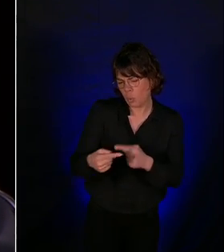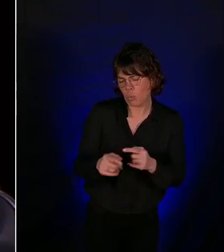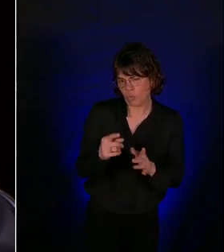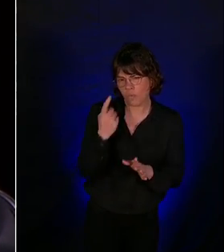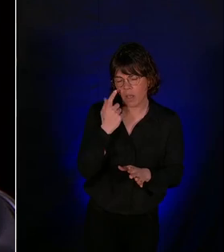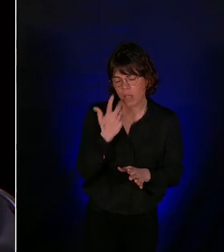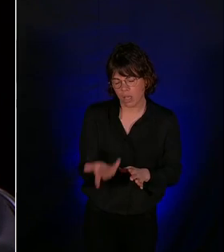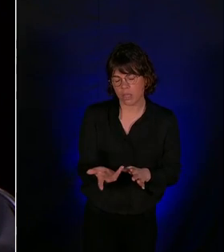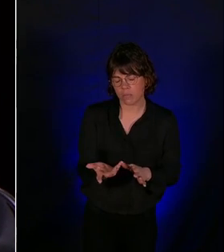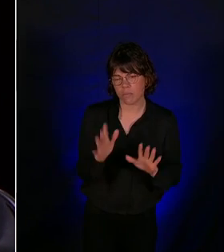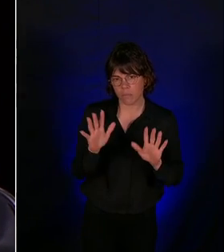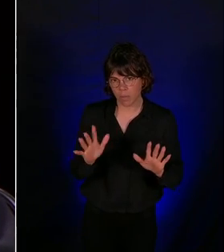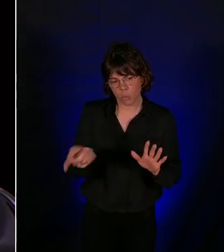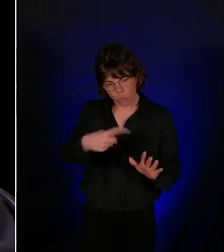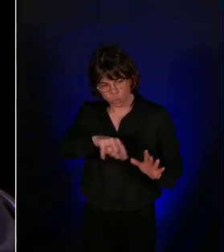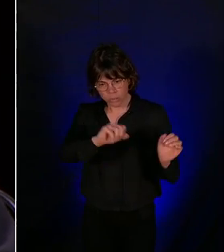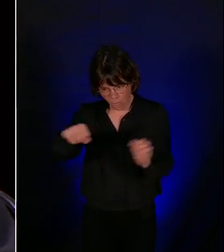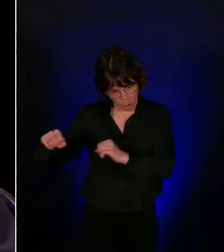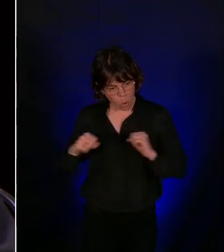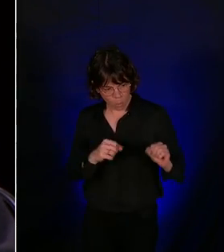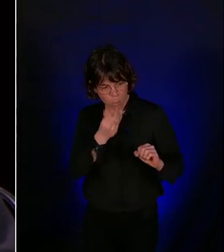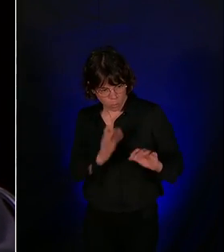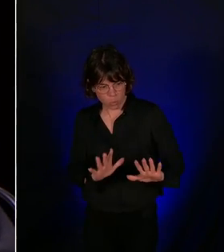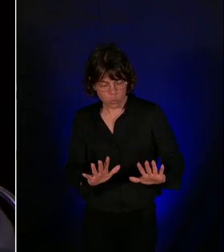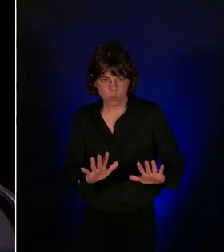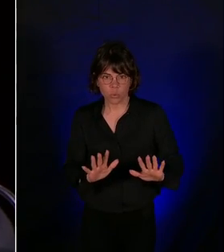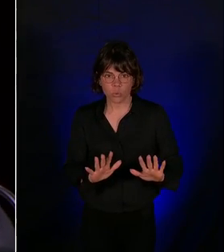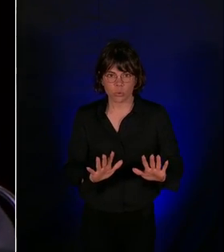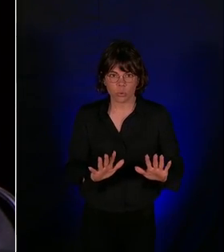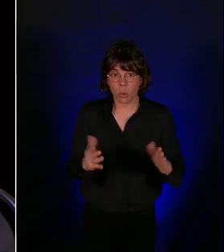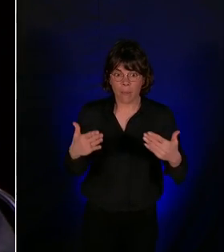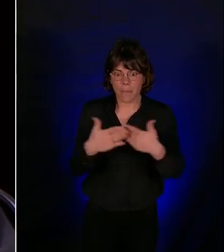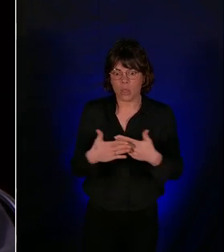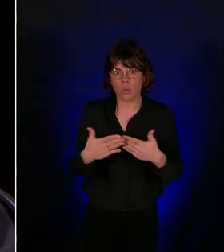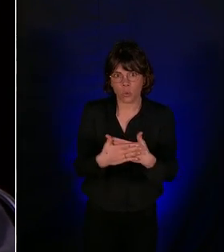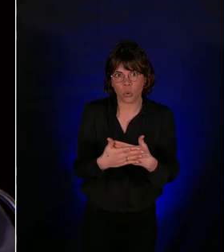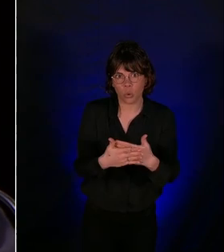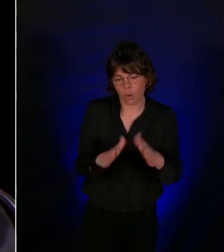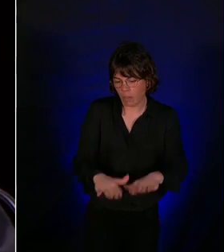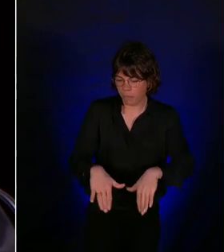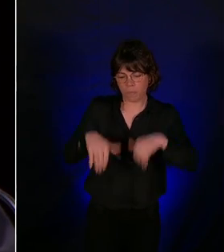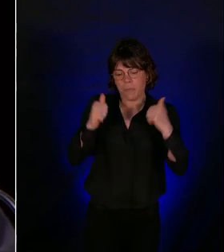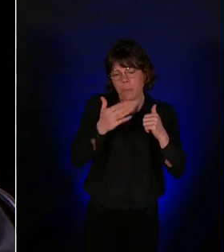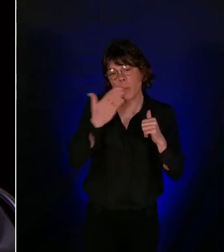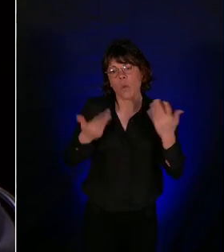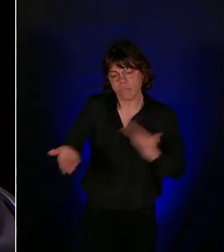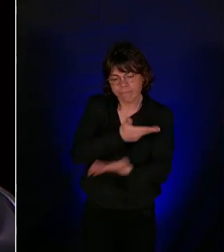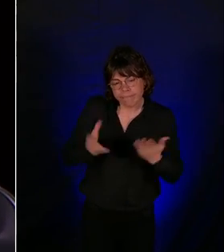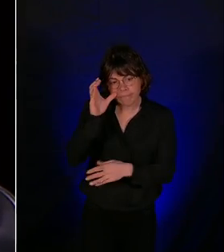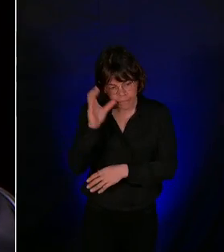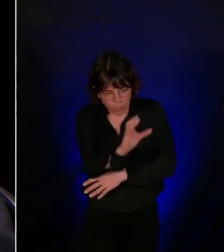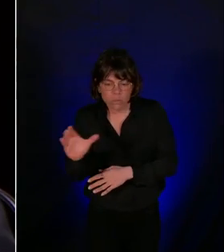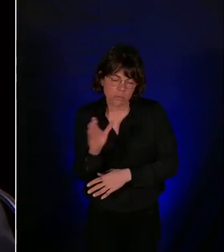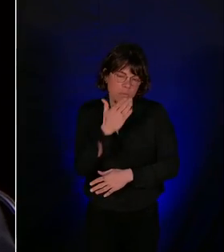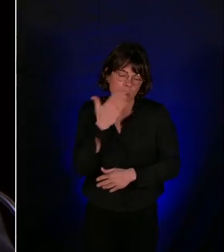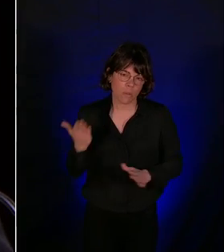voir mais qui va remettre tout le monde d'accord et qui fait que finalement l'incompréhension elle est levée quand on discute et qu'on s'écoute voilà